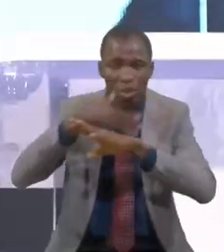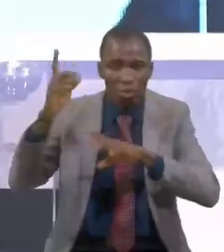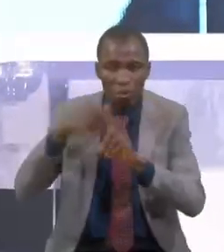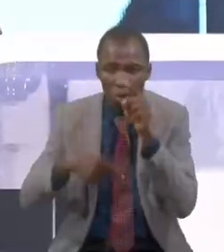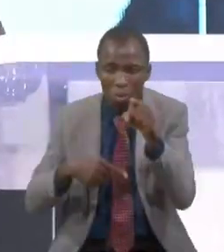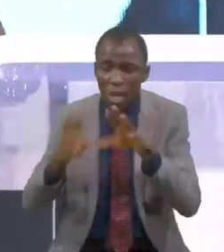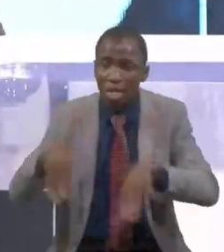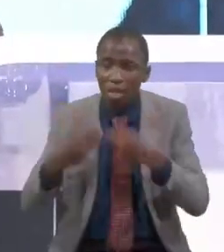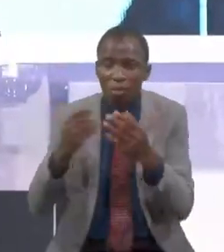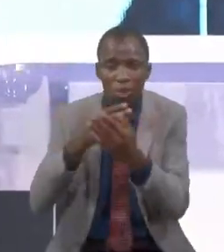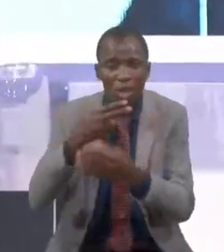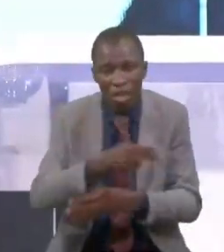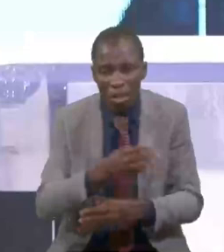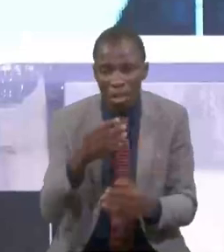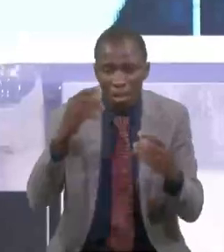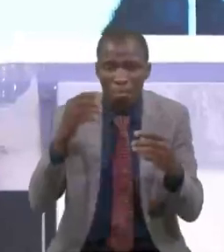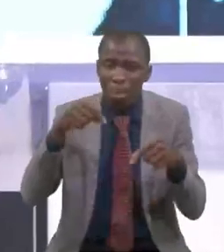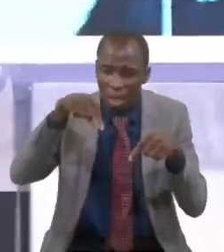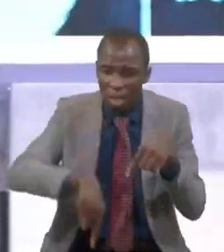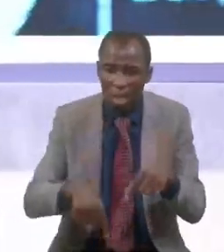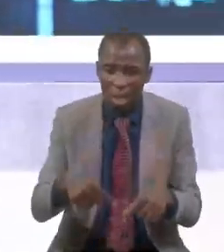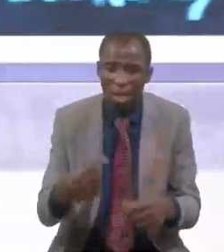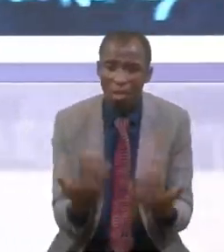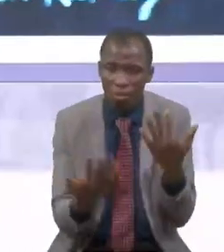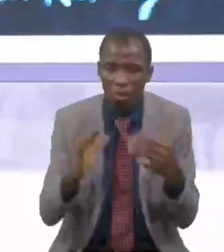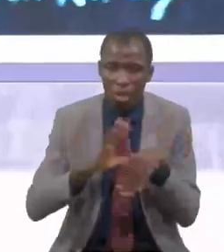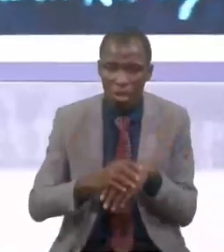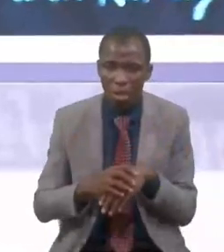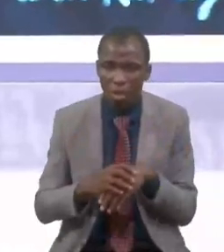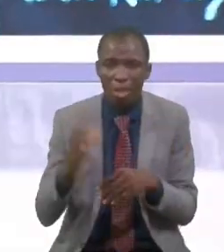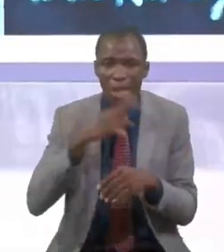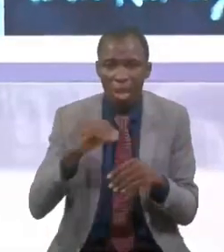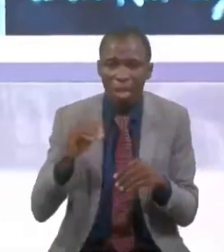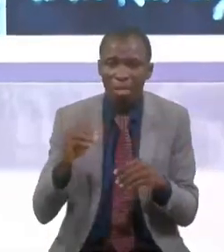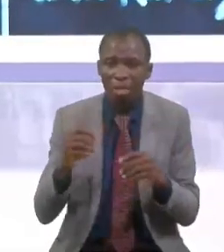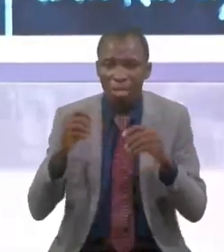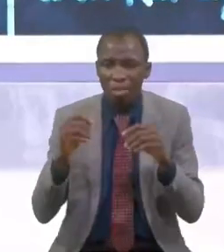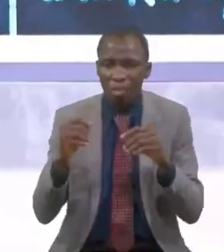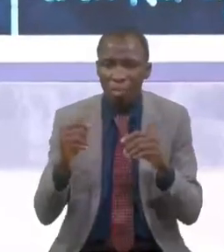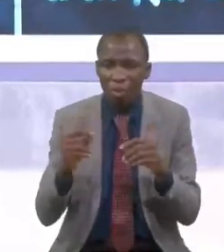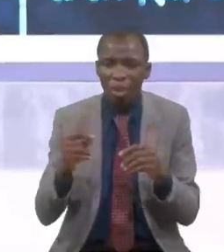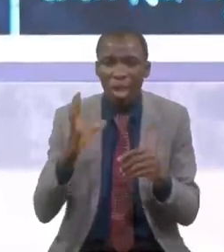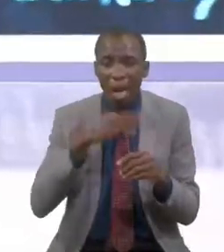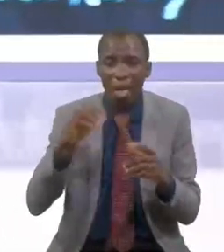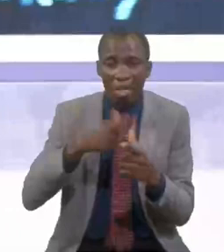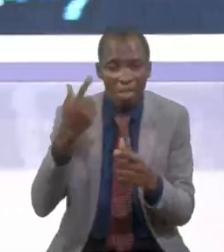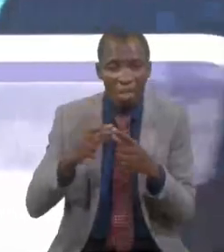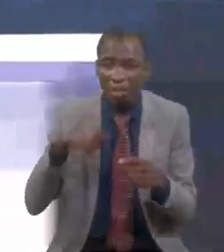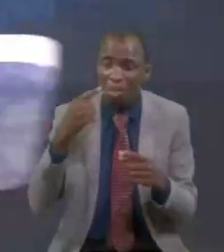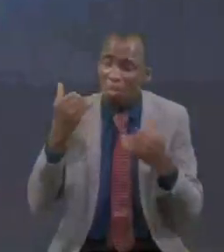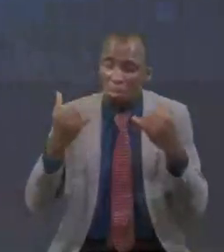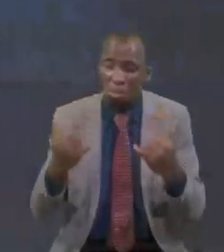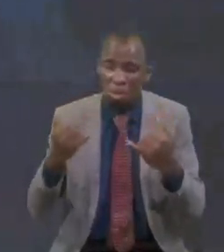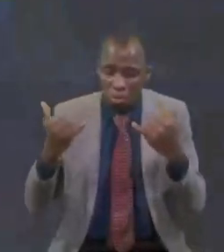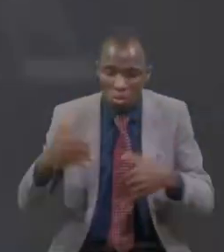l'enfer pour toujours et aussitôt ce soir vous allez dire je ne la veux